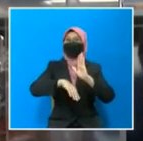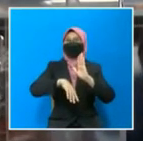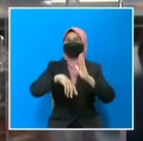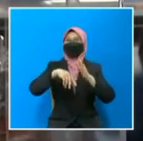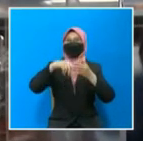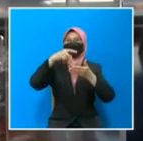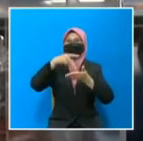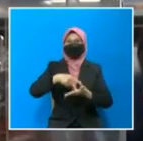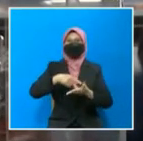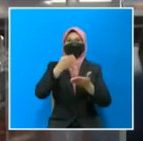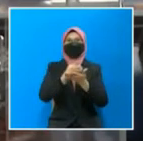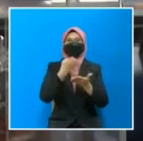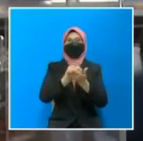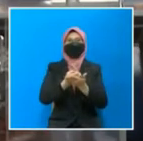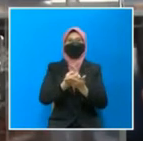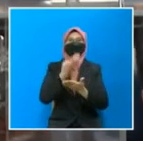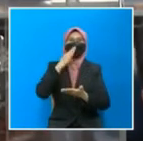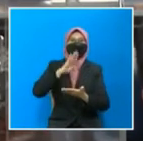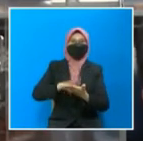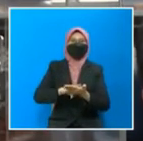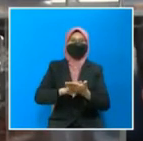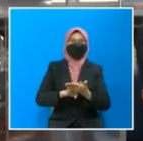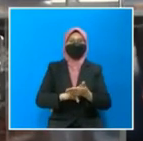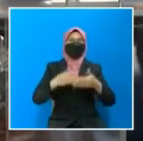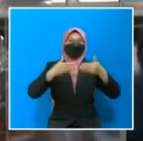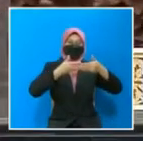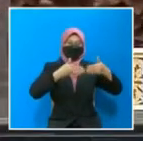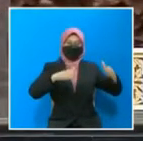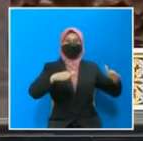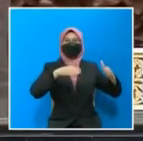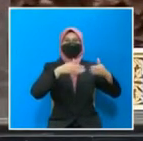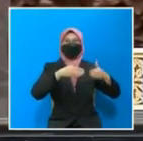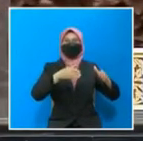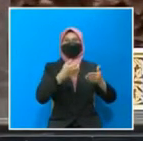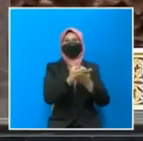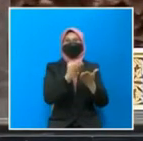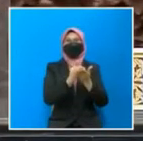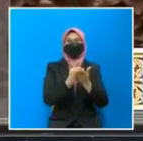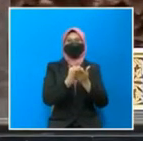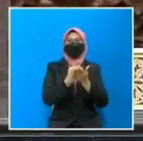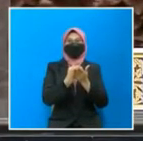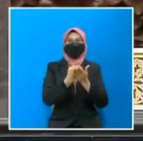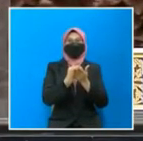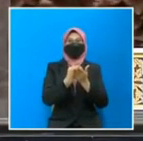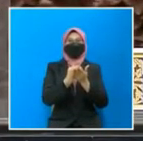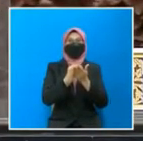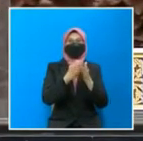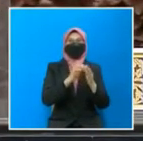buruk. Pembukaan semula ekonomi secara berperingkat